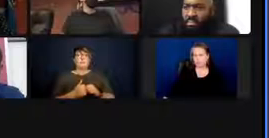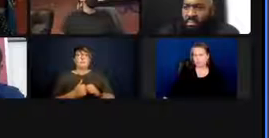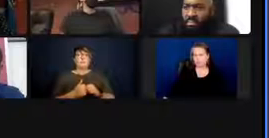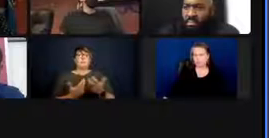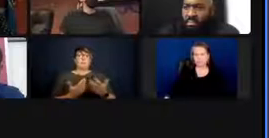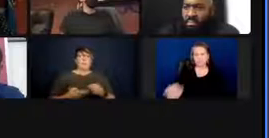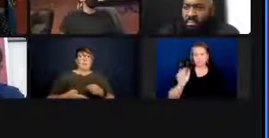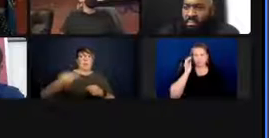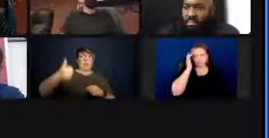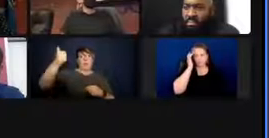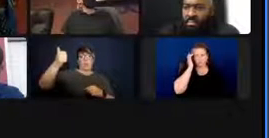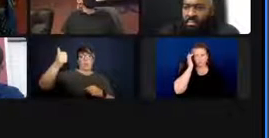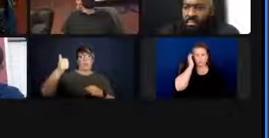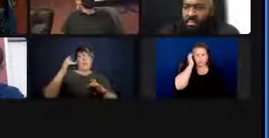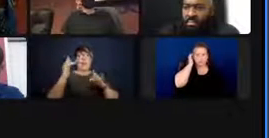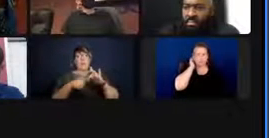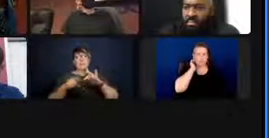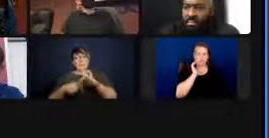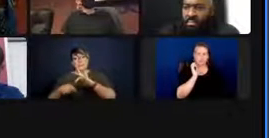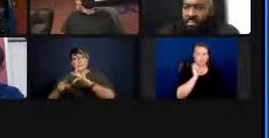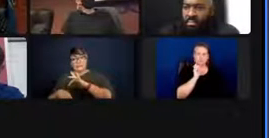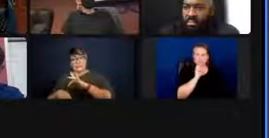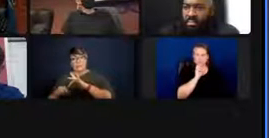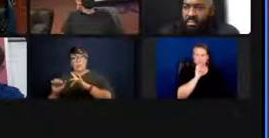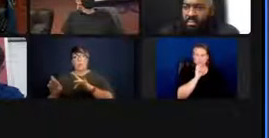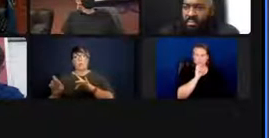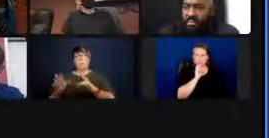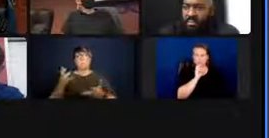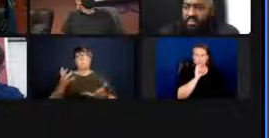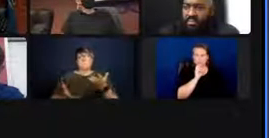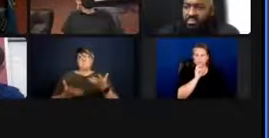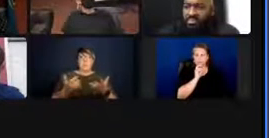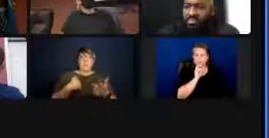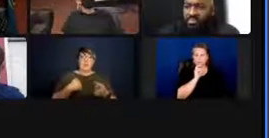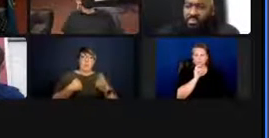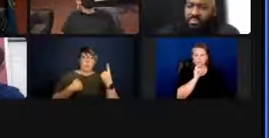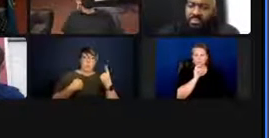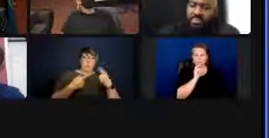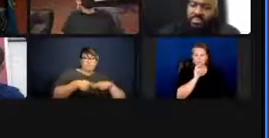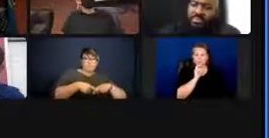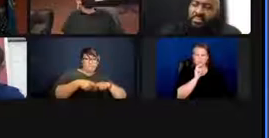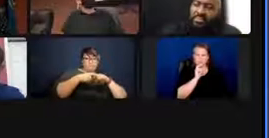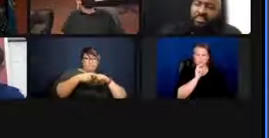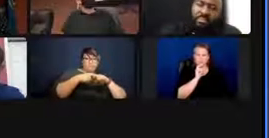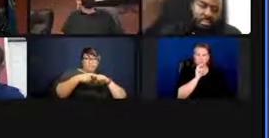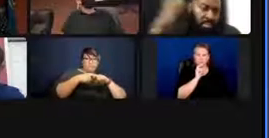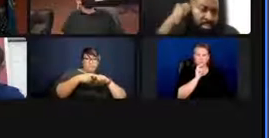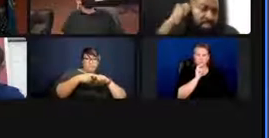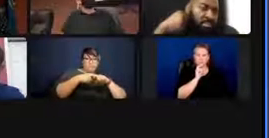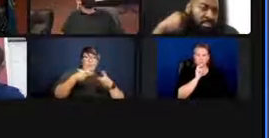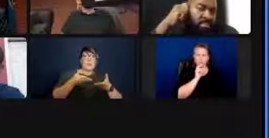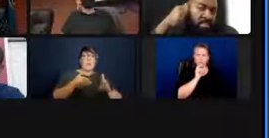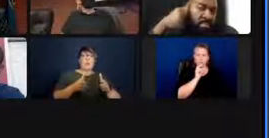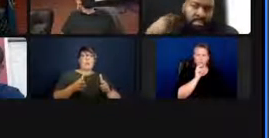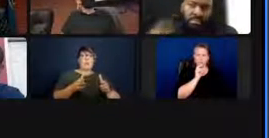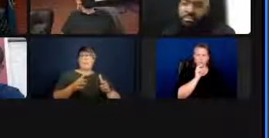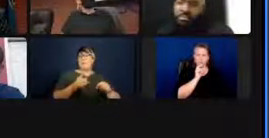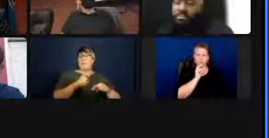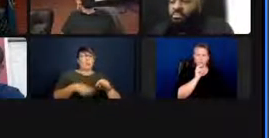معظم الأحيان طبعا هم الطلبة من الأقليات أو